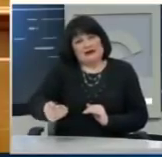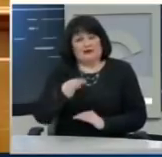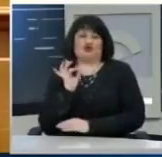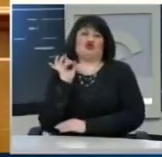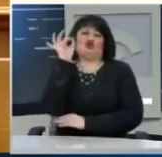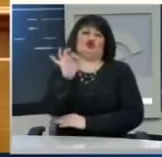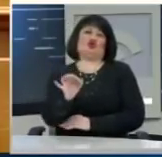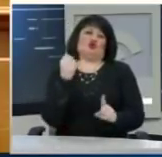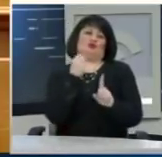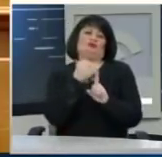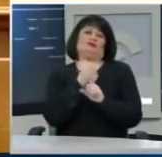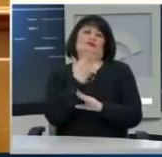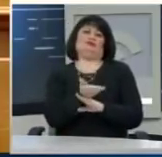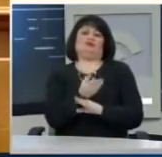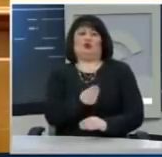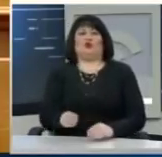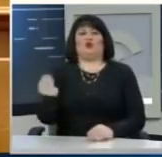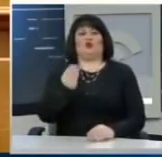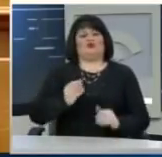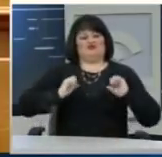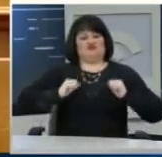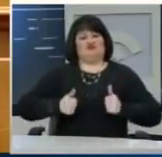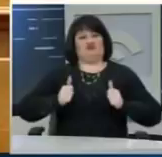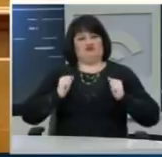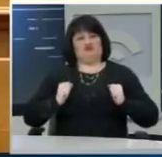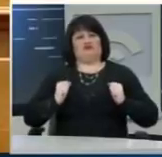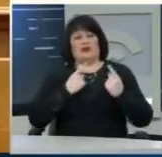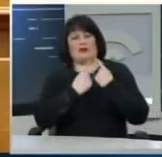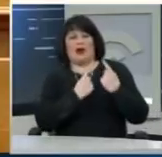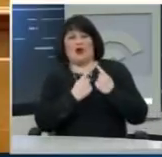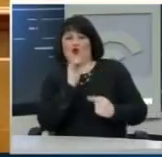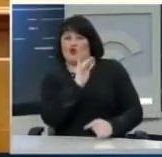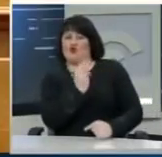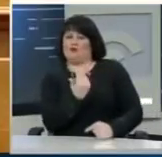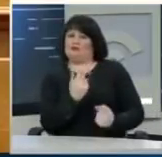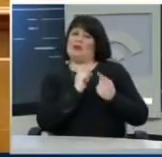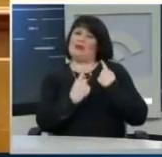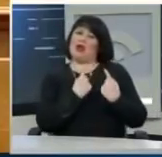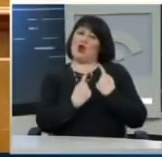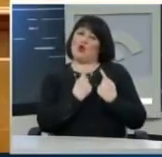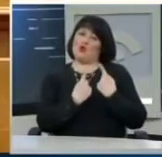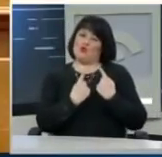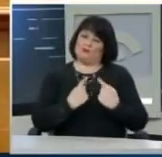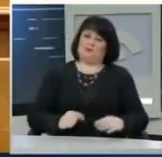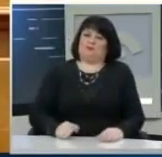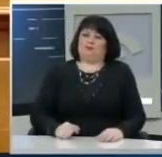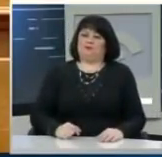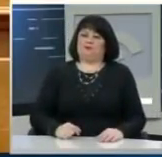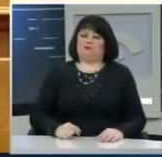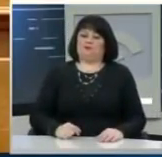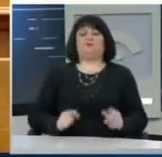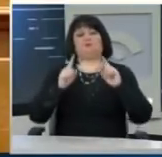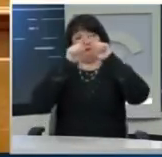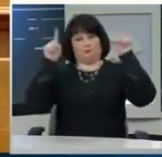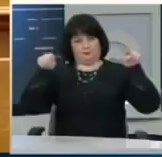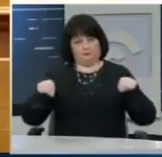επιδιώξουμε με μεγαλύτερη αποφασιστικότητα αυτό το διάλογο. Και είναι ακριβώς σε αυτό το πλαίσιο